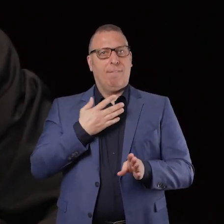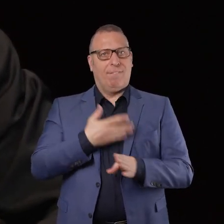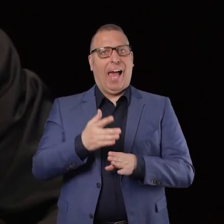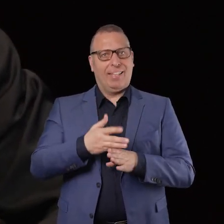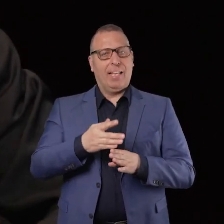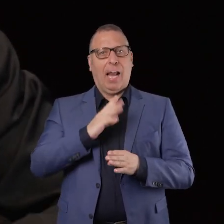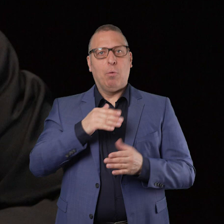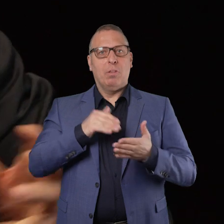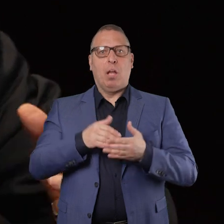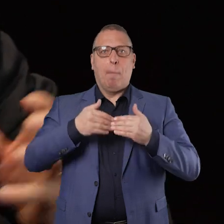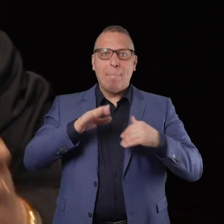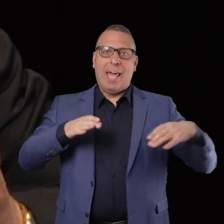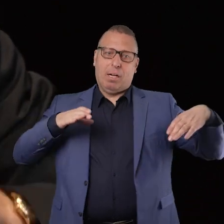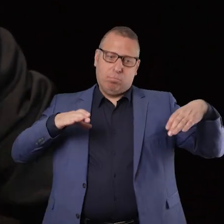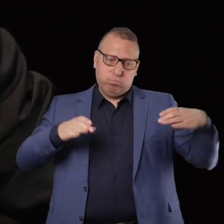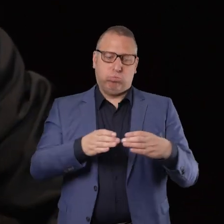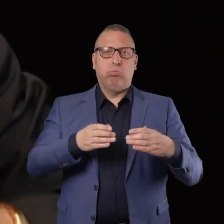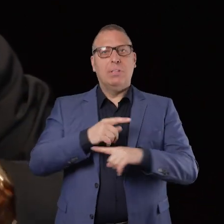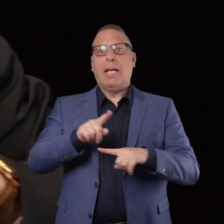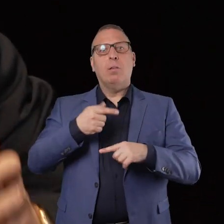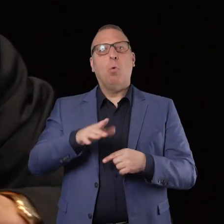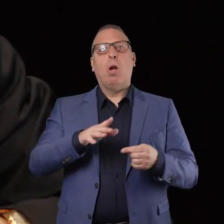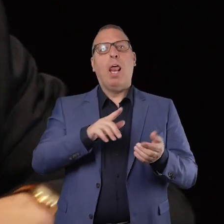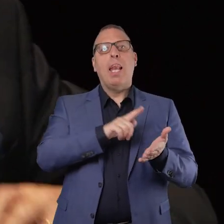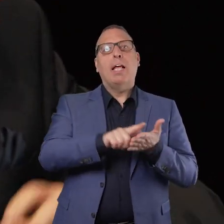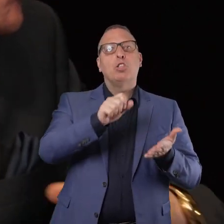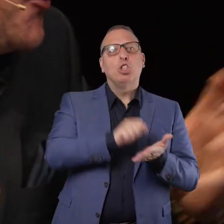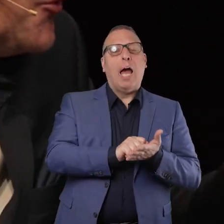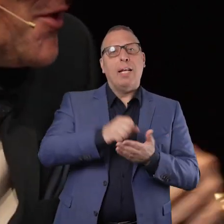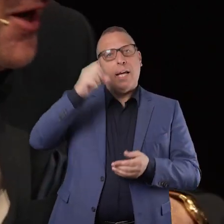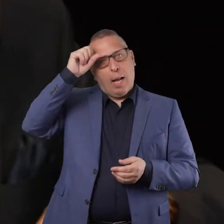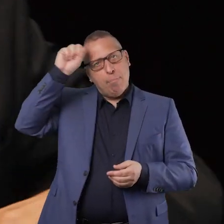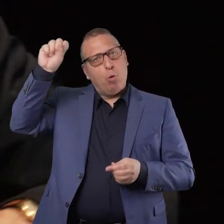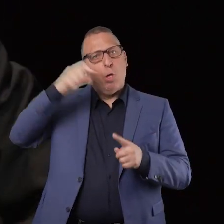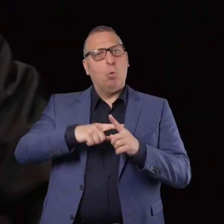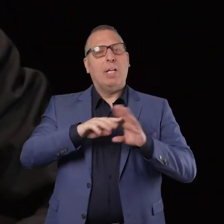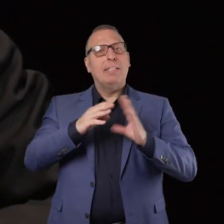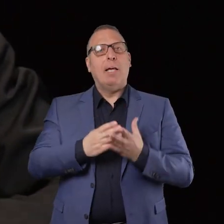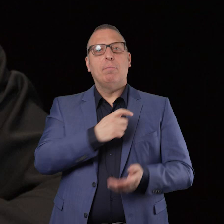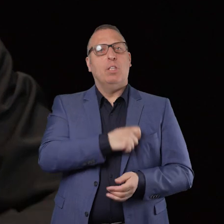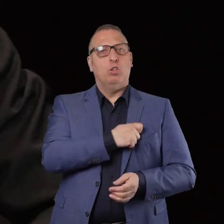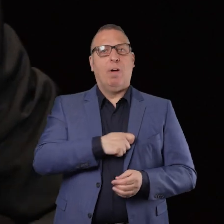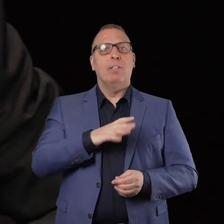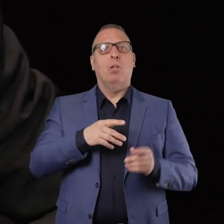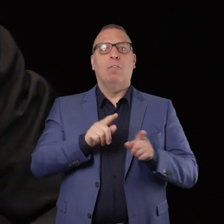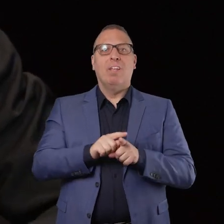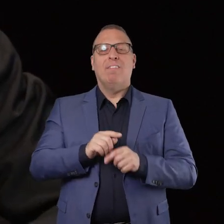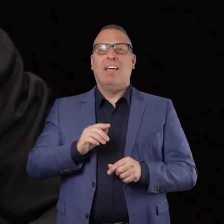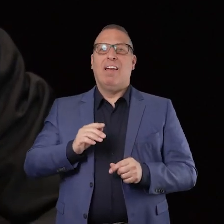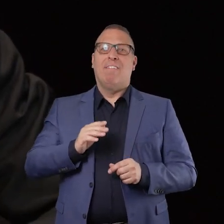weiterhin auch noch mehr zusammenschweißen, nicht nur Liechtenstein und Graubünden oder die ganze Schweiz, sondern